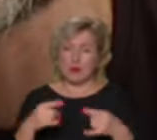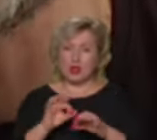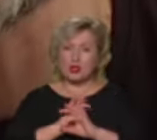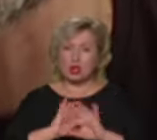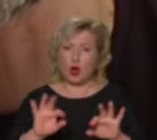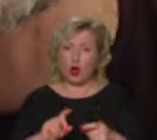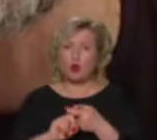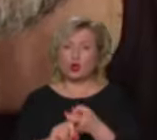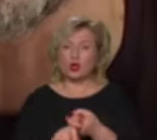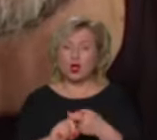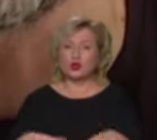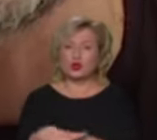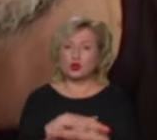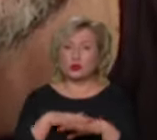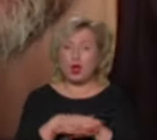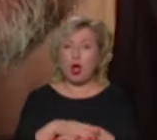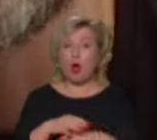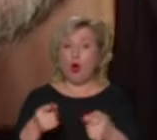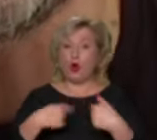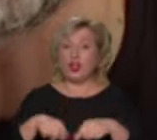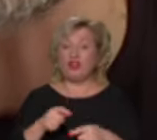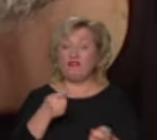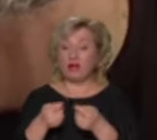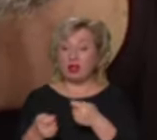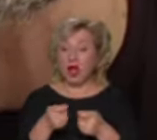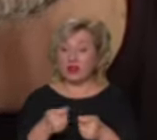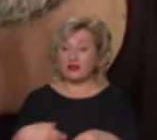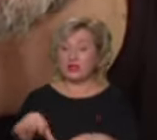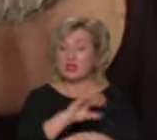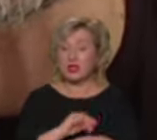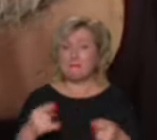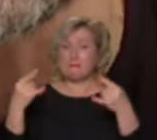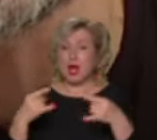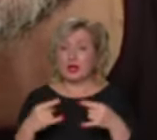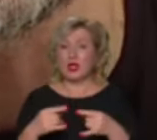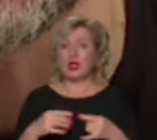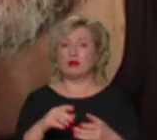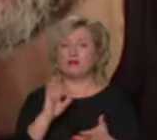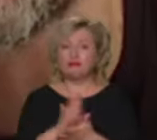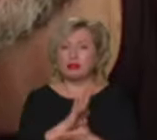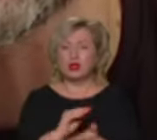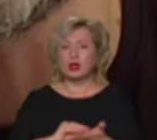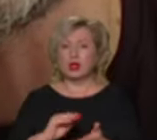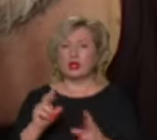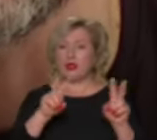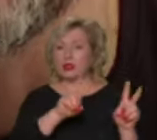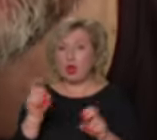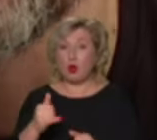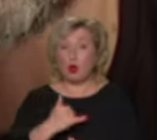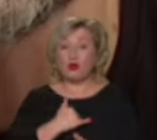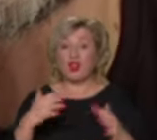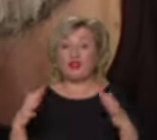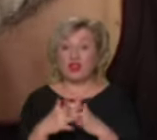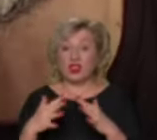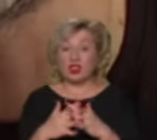з суспільством саме органів влади. Всі медіаресурси мають працювати на тему, що у нас війна. Бо